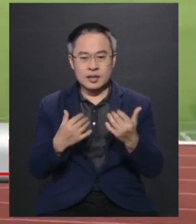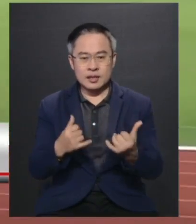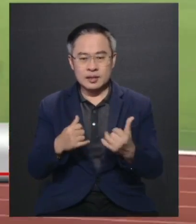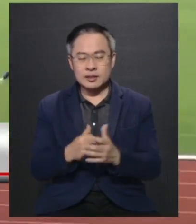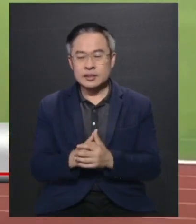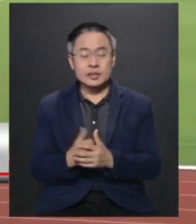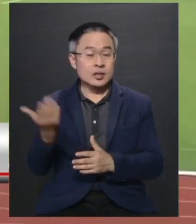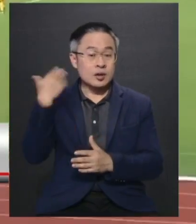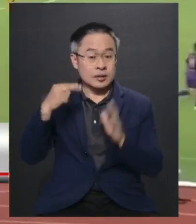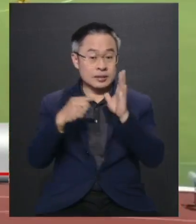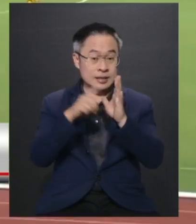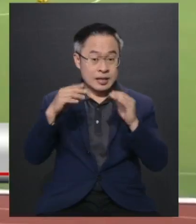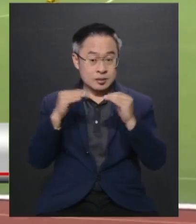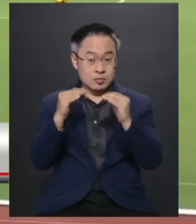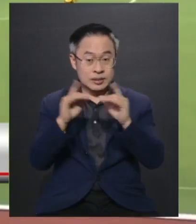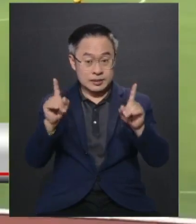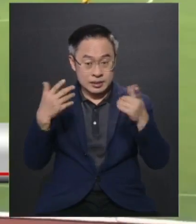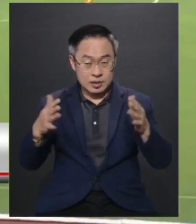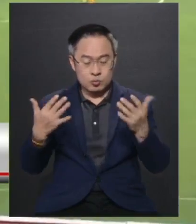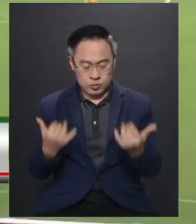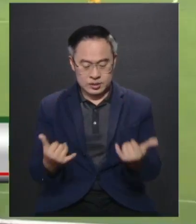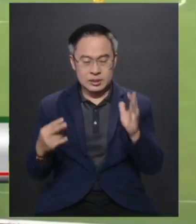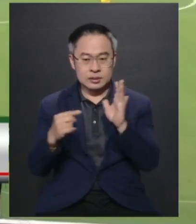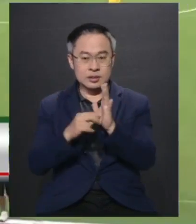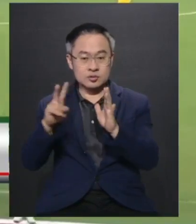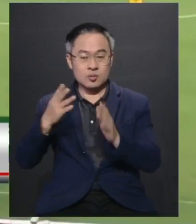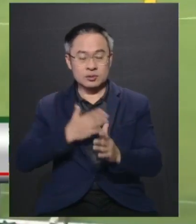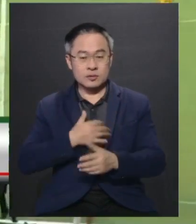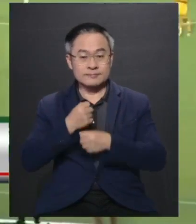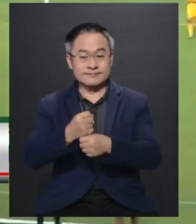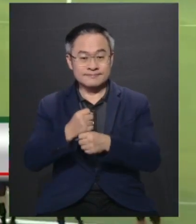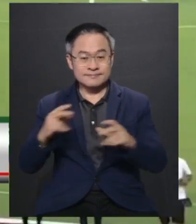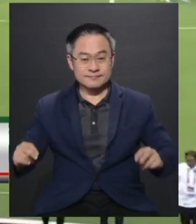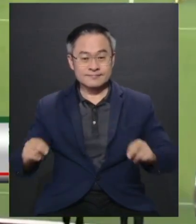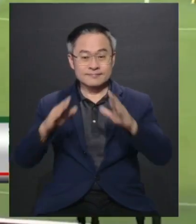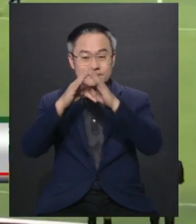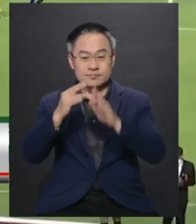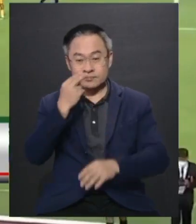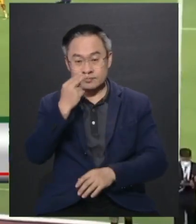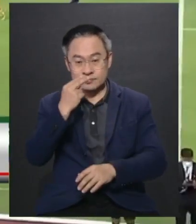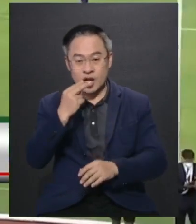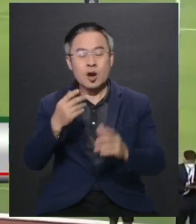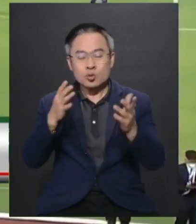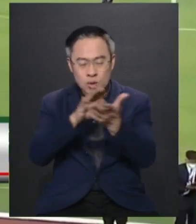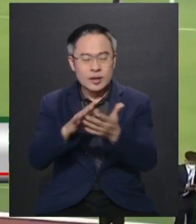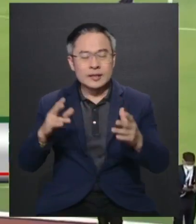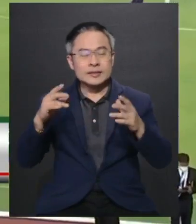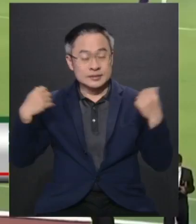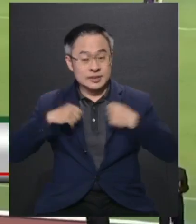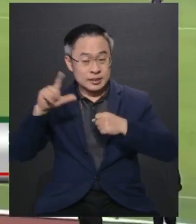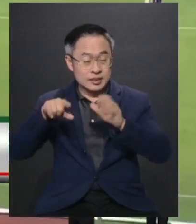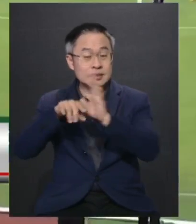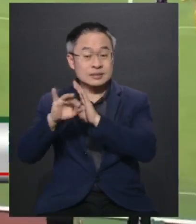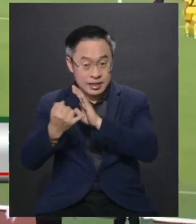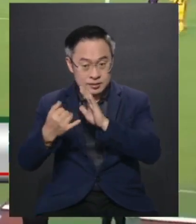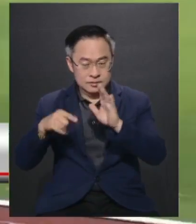นัดนี้ใครชนะก็คว้าแชมป์ไทยลีก 3ไปคล้องค่ะเริ่มเกมมาได้ 16นาทีนะคะเป็นจังหวะของเจ้าถิ่นอย่าง